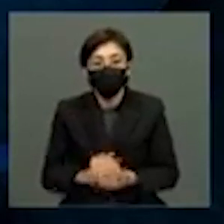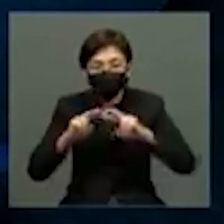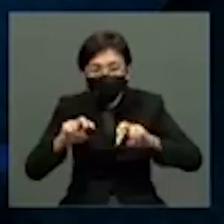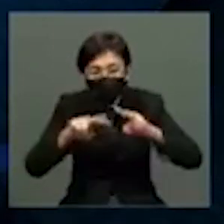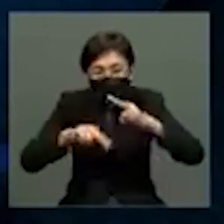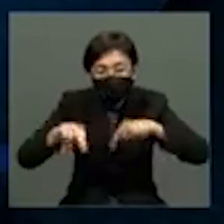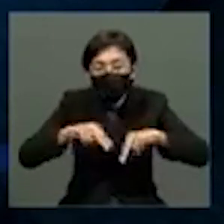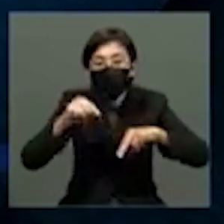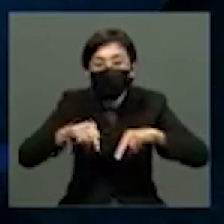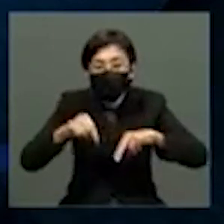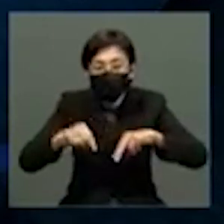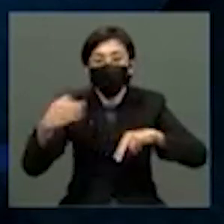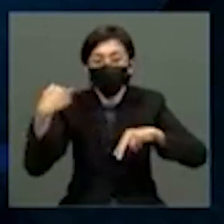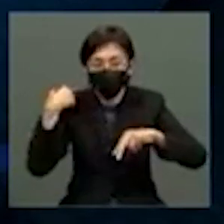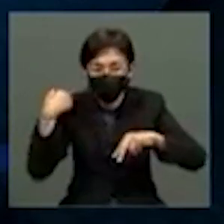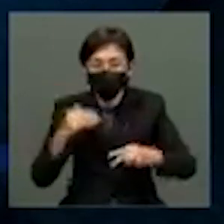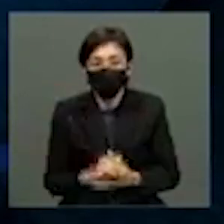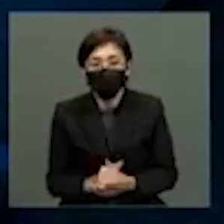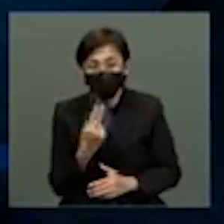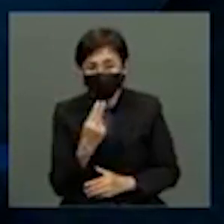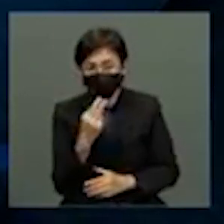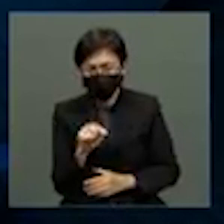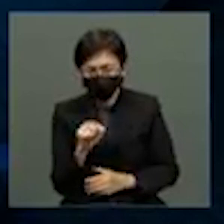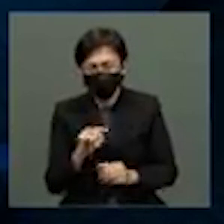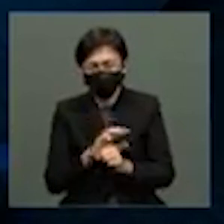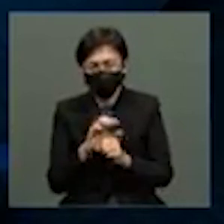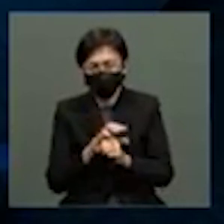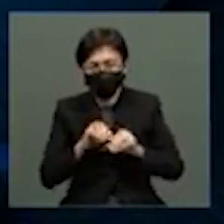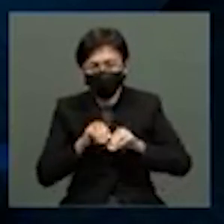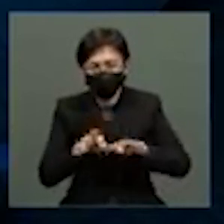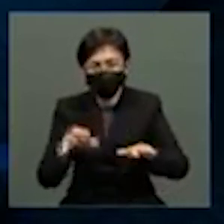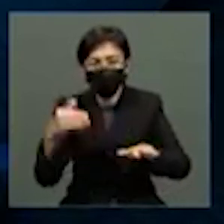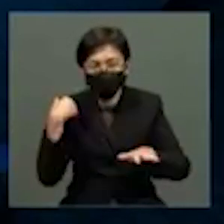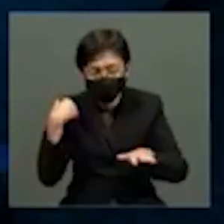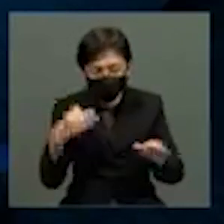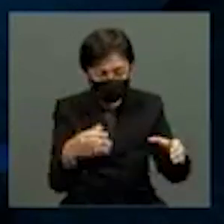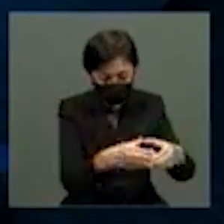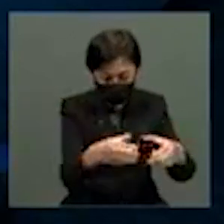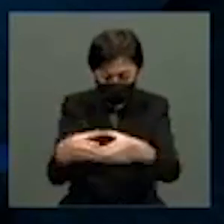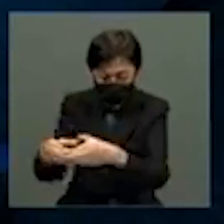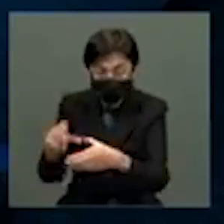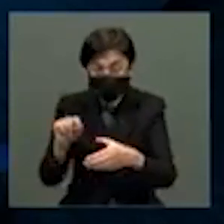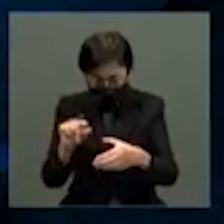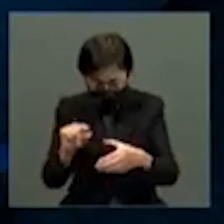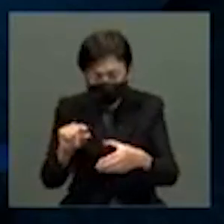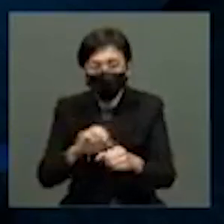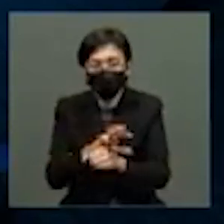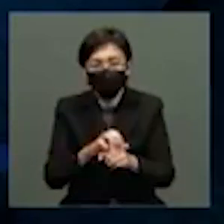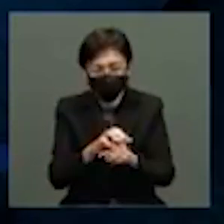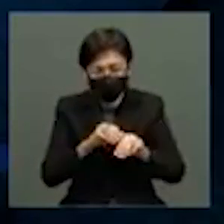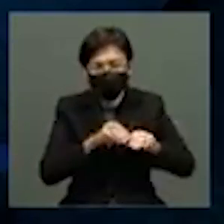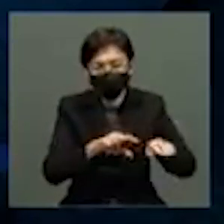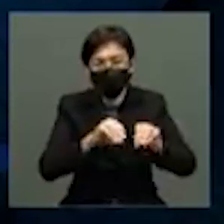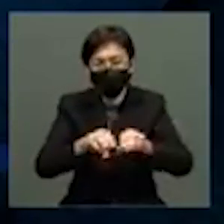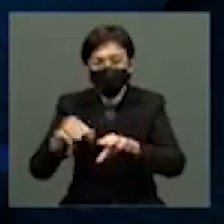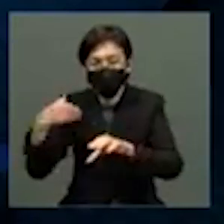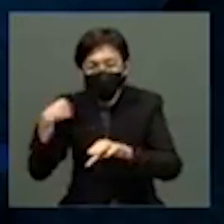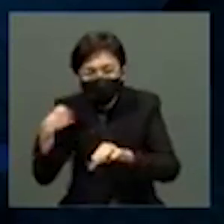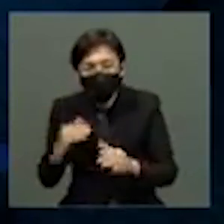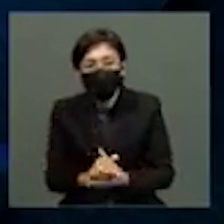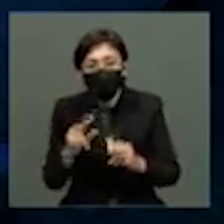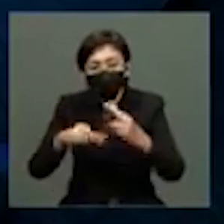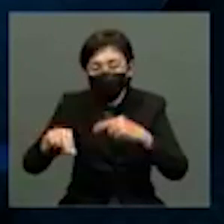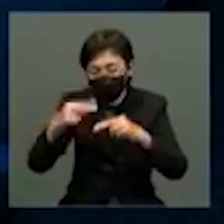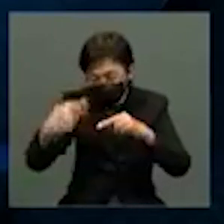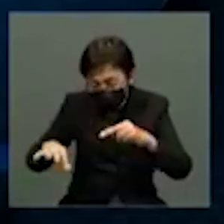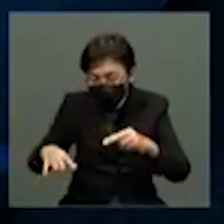มโรคอยู่หมายถึงตัวการระบาดยังมีกันอยู่เนี่ย20คลัสเตอร์ที่ควบคุมได้แล้วและปิดการสอบสวนไป7